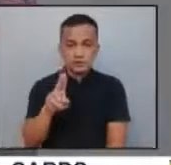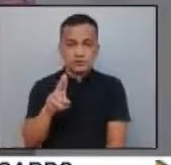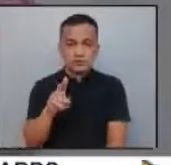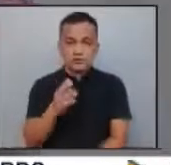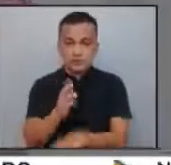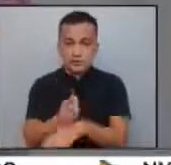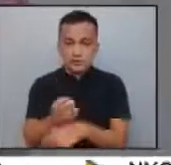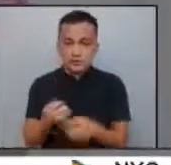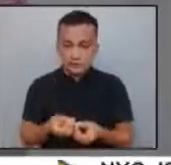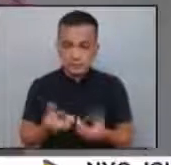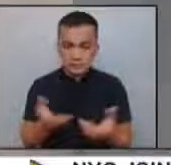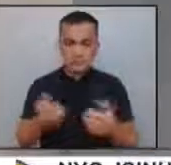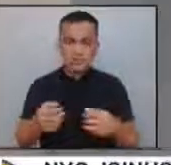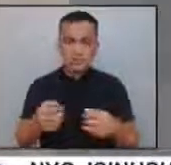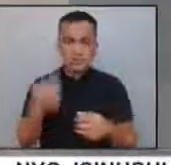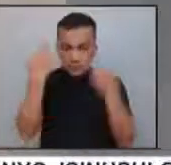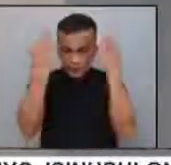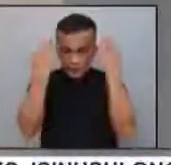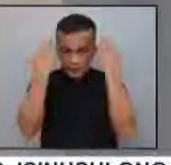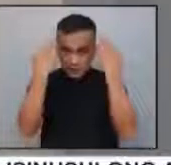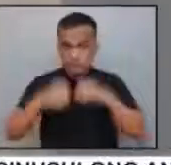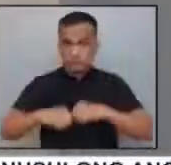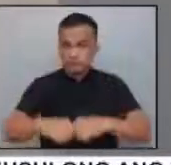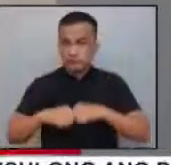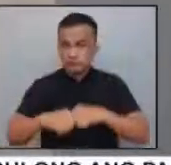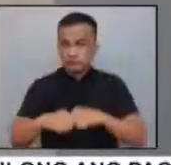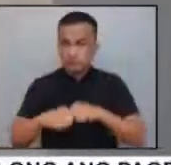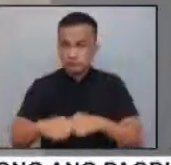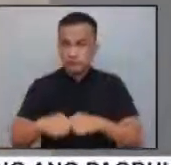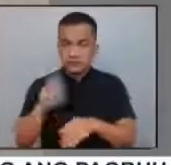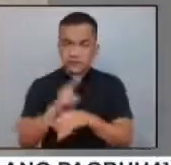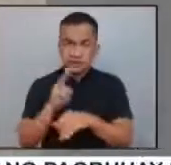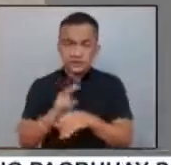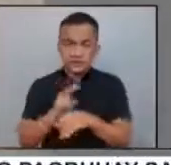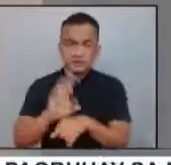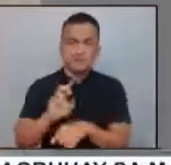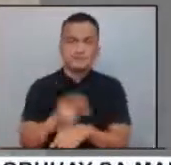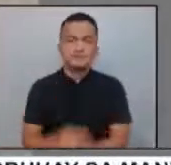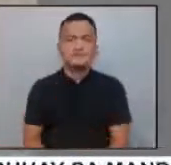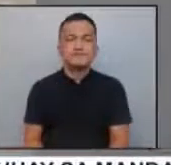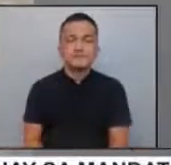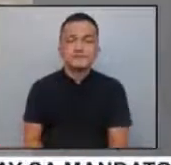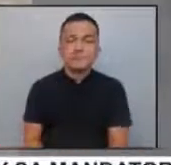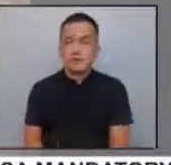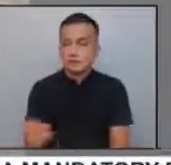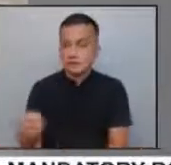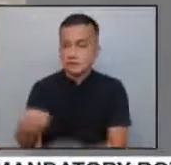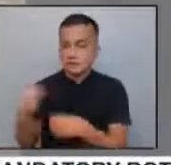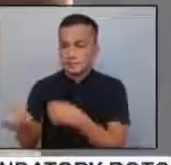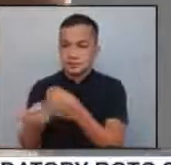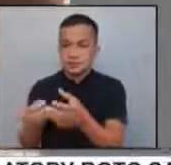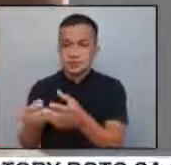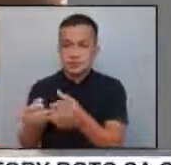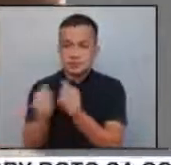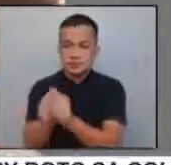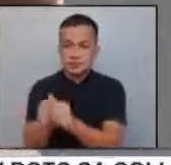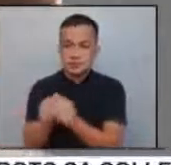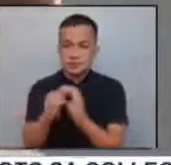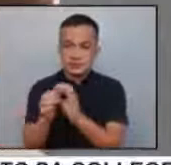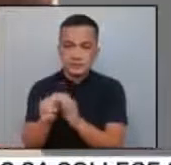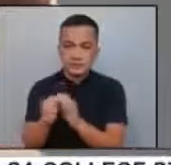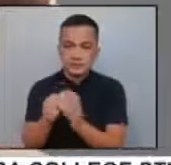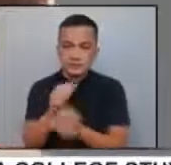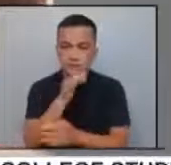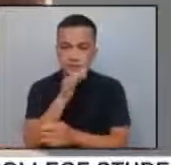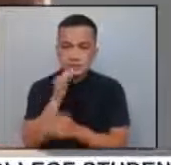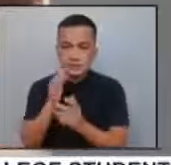mga kabayong magagamit nila sa kabuhayan. Kabilang sa mga nabenepisyohan ang samahan na nagkakaisang magsasaka sa Barangay